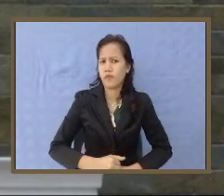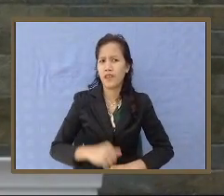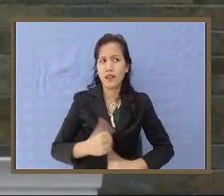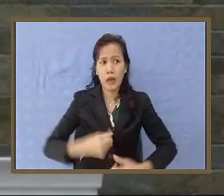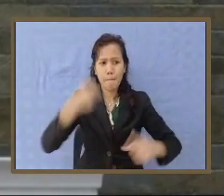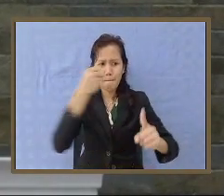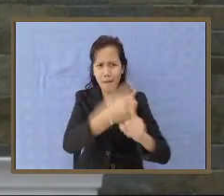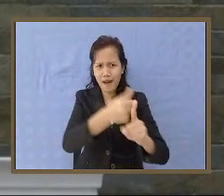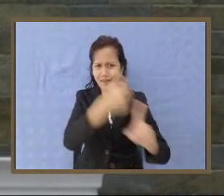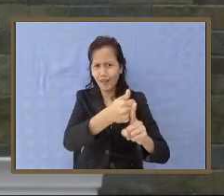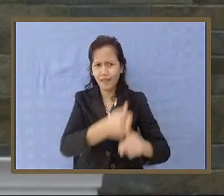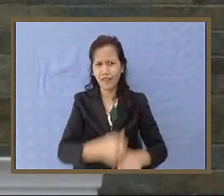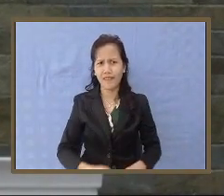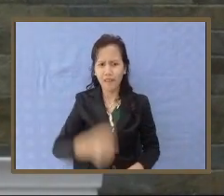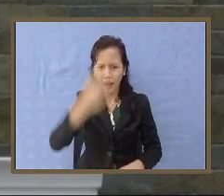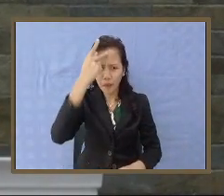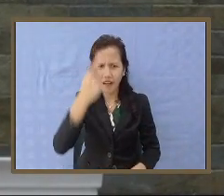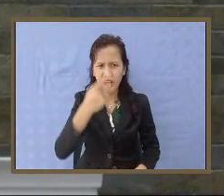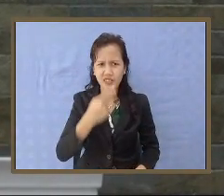nananakit na.